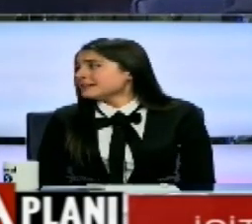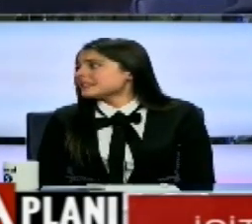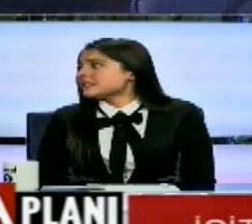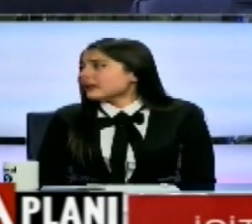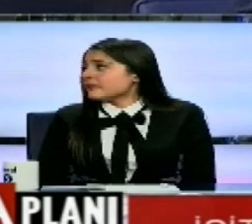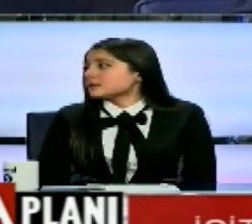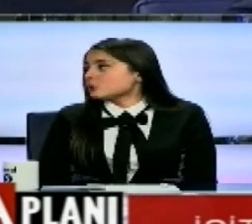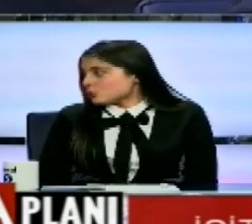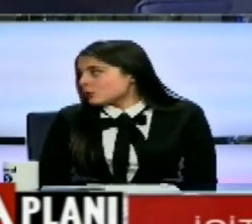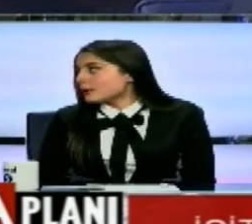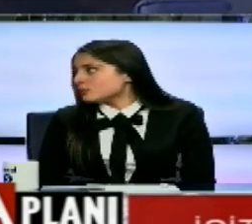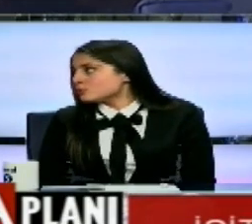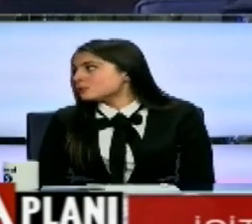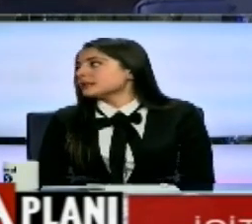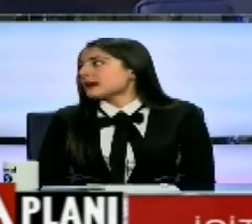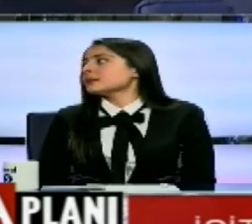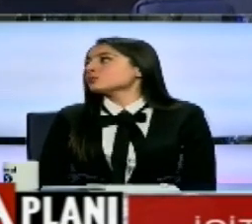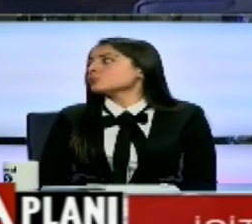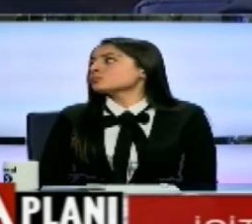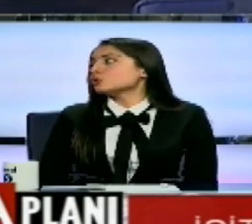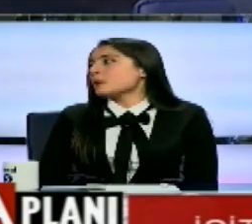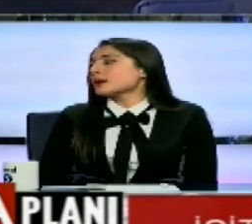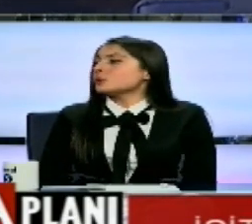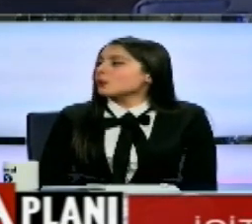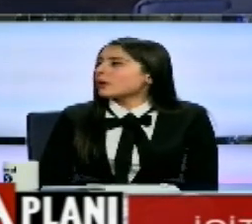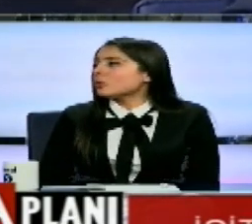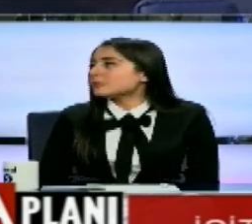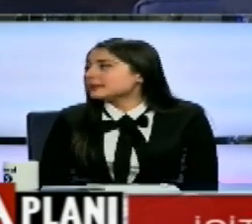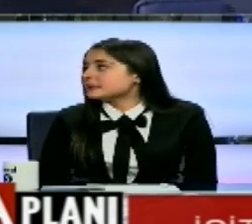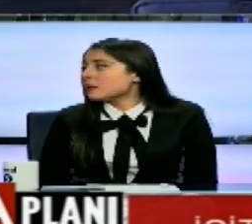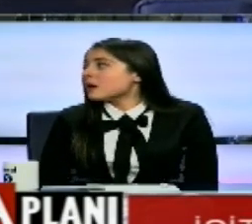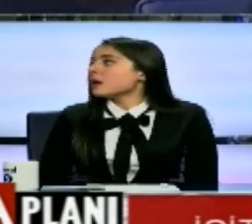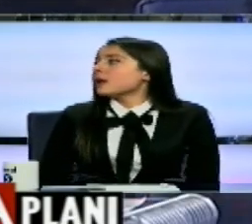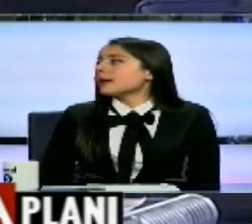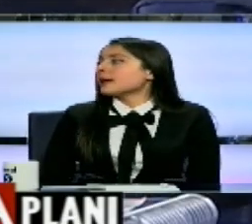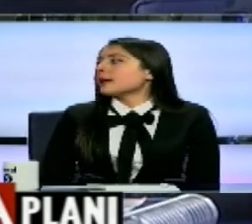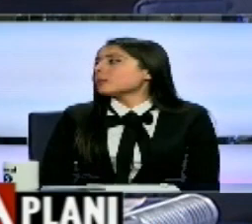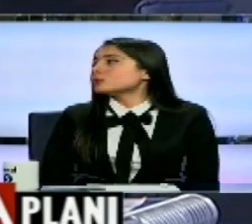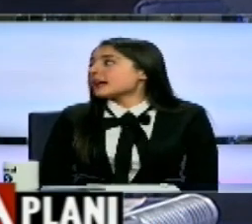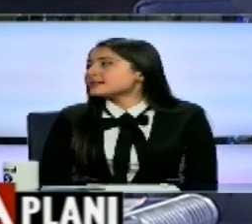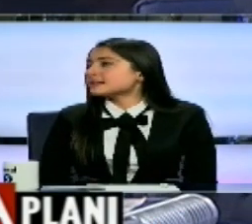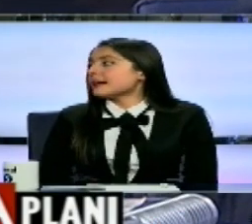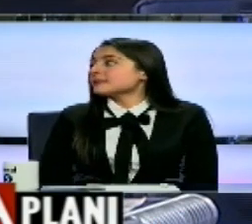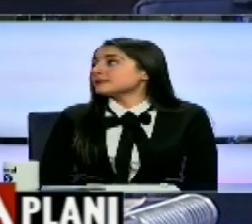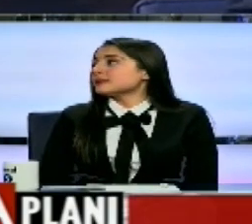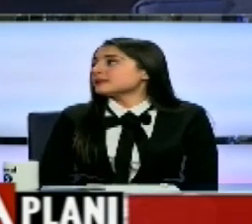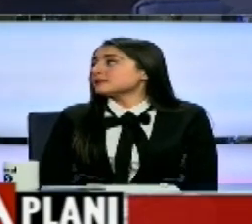Yani evet, şu an günümüzde dernek kurmak kolay olabilir ama bunu